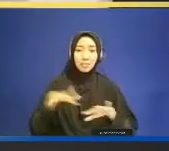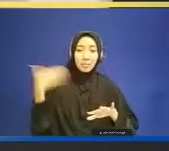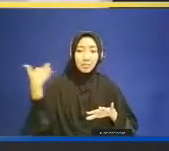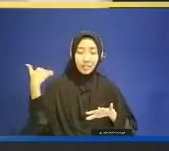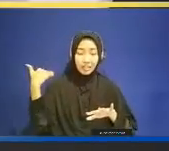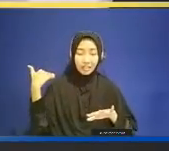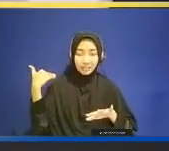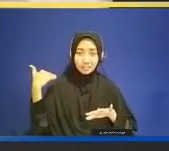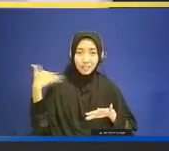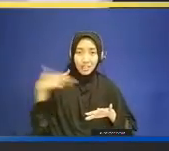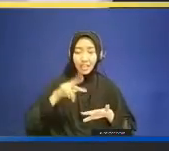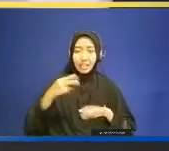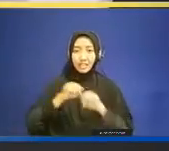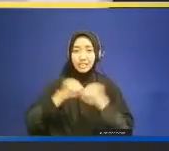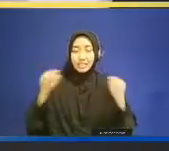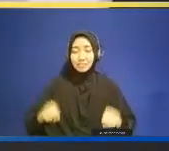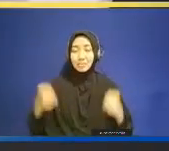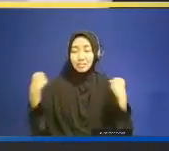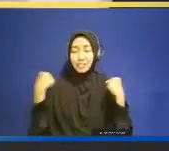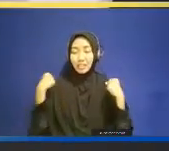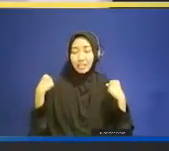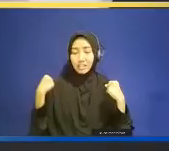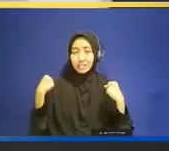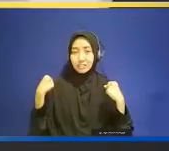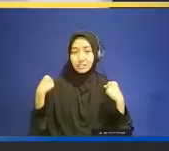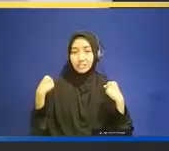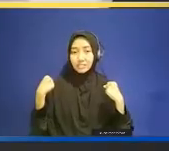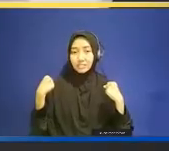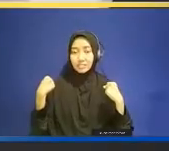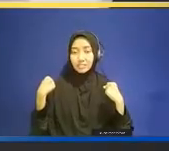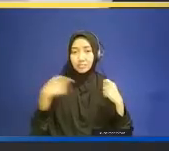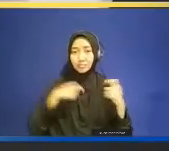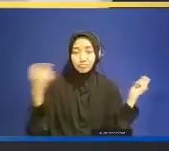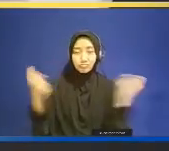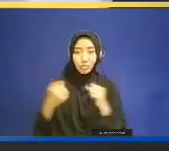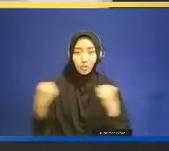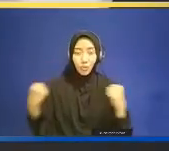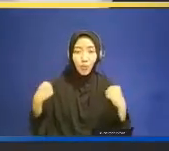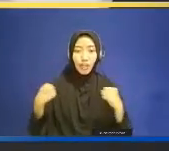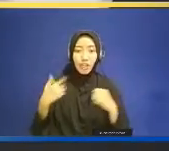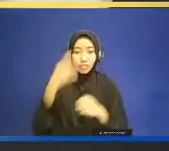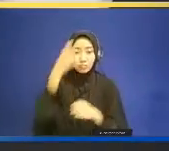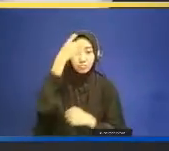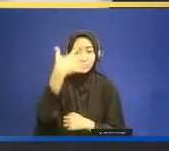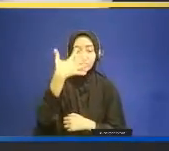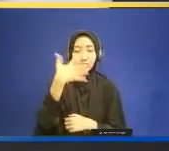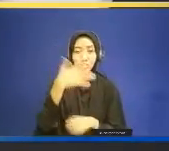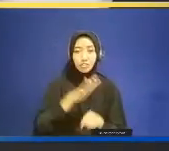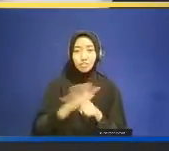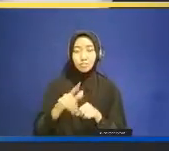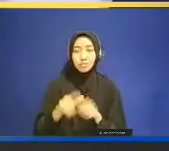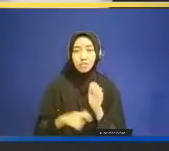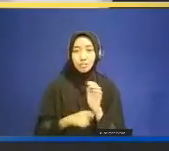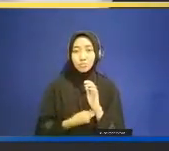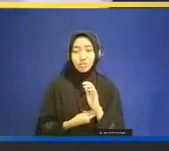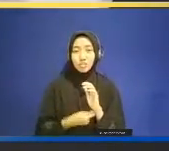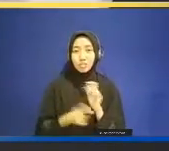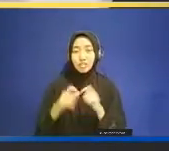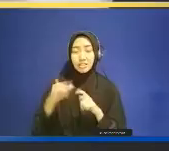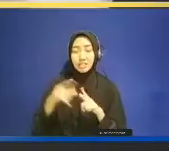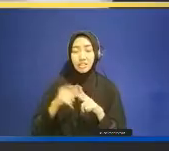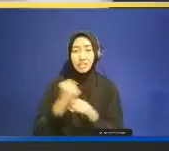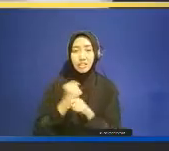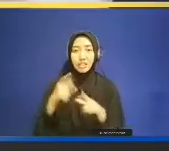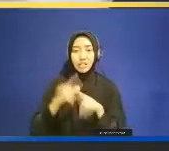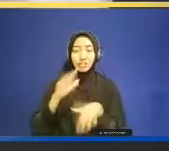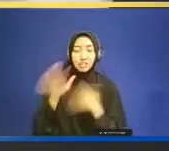kemudian sistem kesehatan yang semakin kuat semakin handal dan dia cukup responsif siaga terhadap berbagai